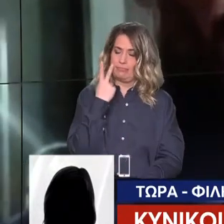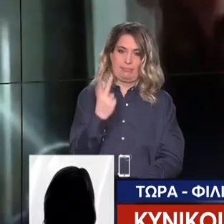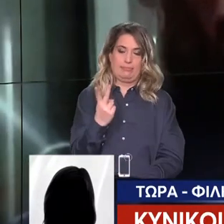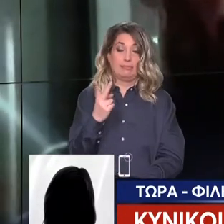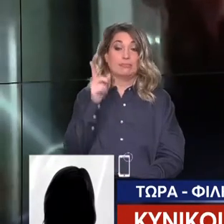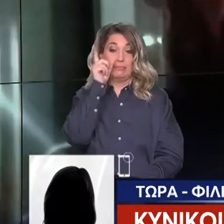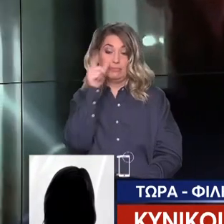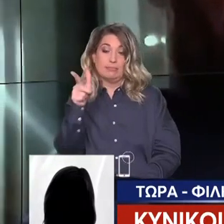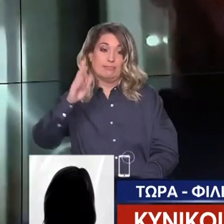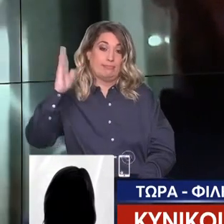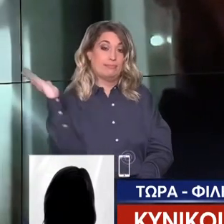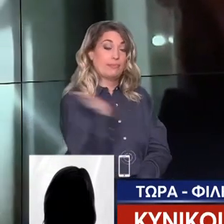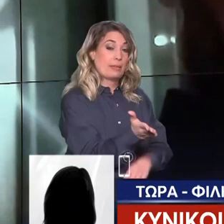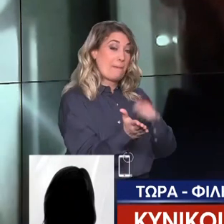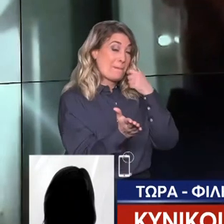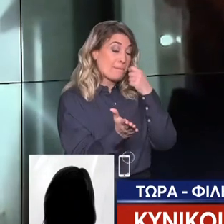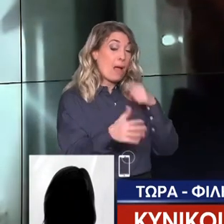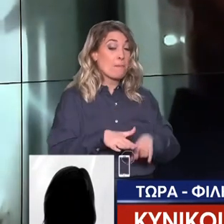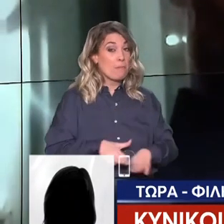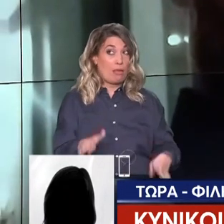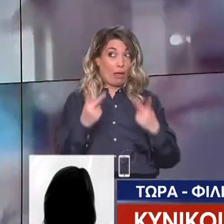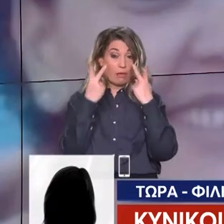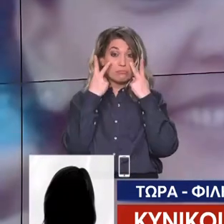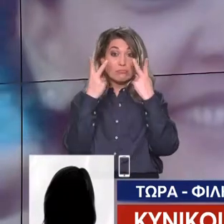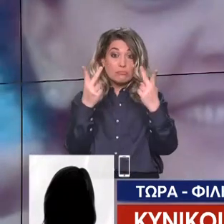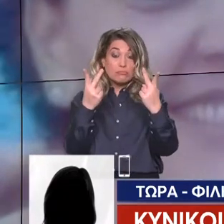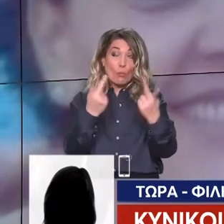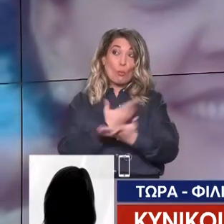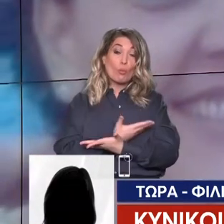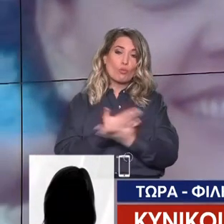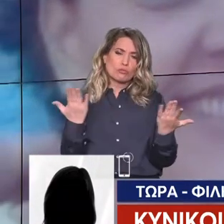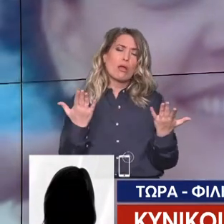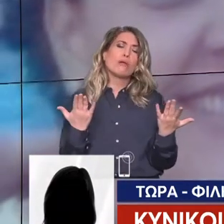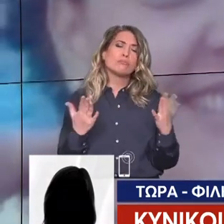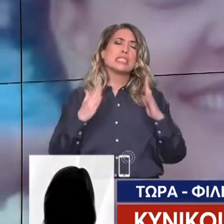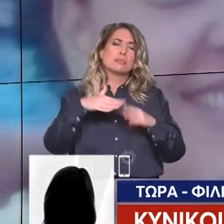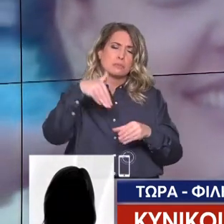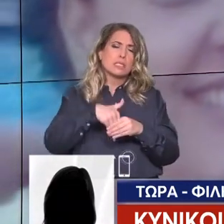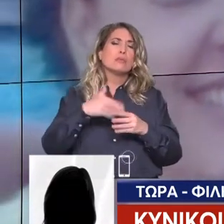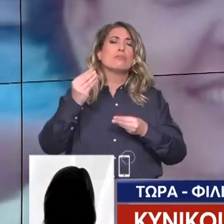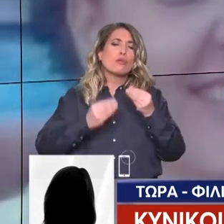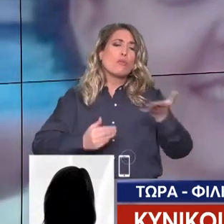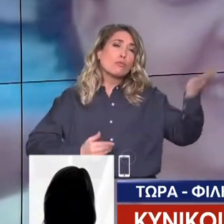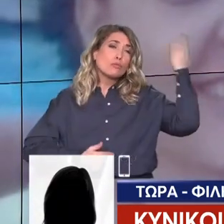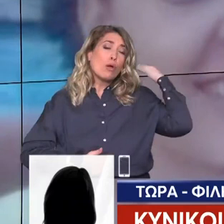τη μητέρα του, μπροστά στα παιδιά. Τα προβλήματα υπήρχανε από τότε.